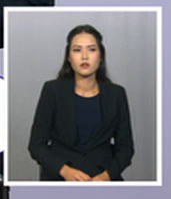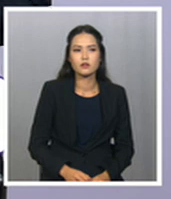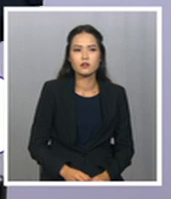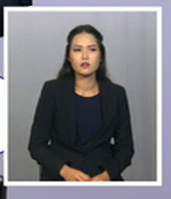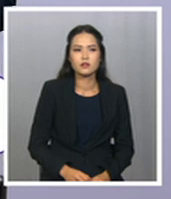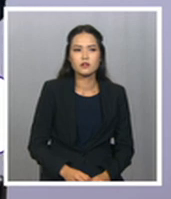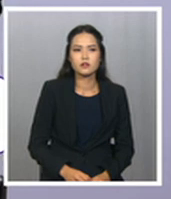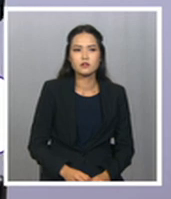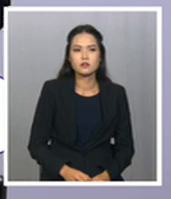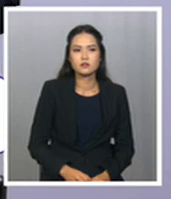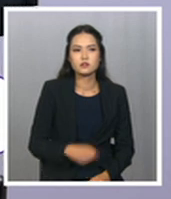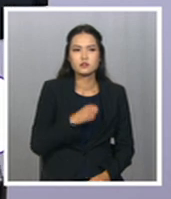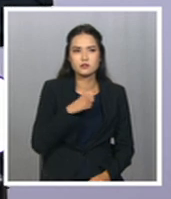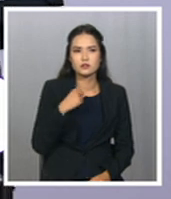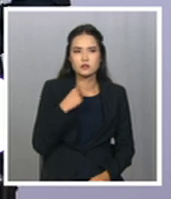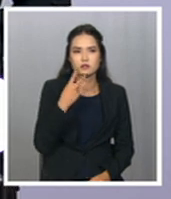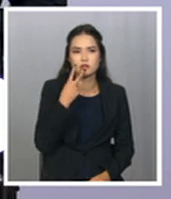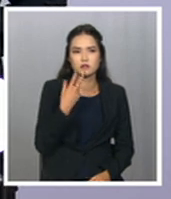Өзіміз қарастырып отырғандай,